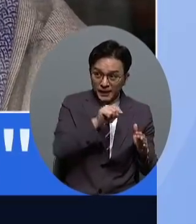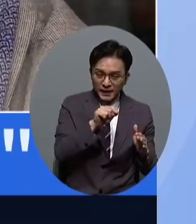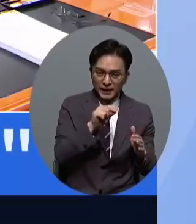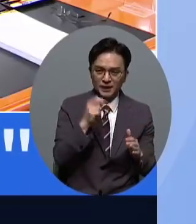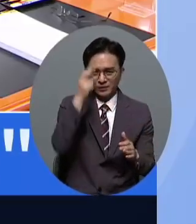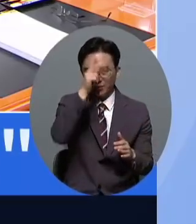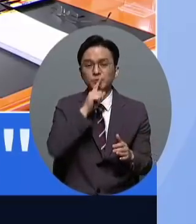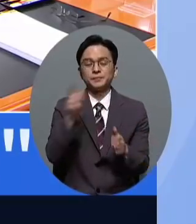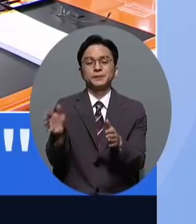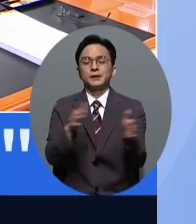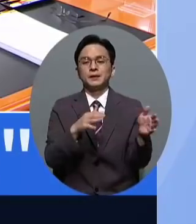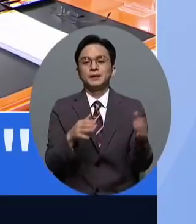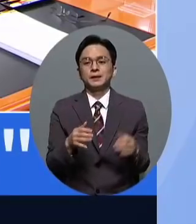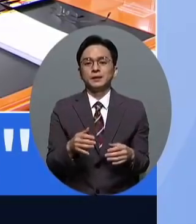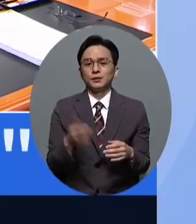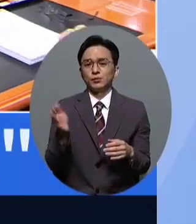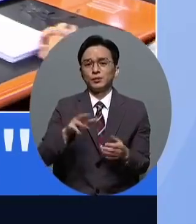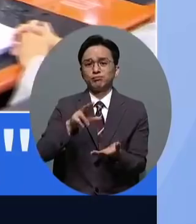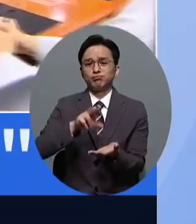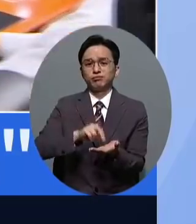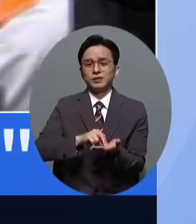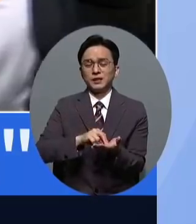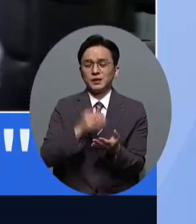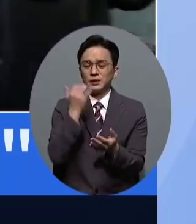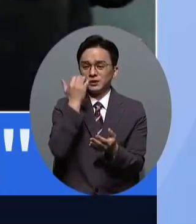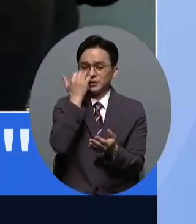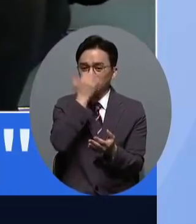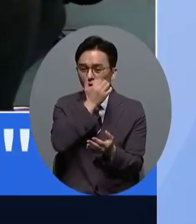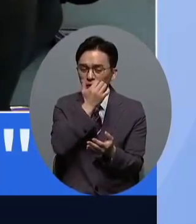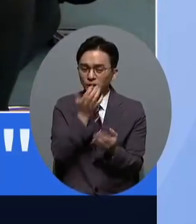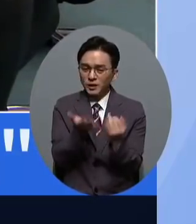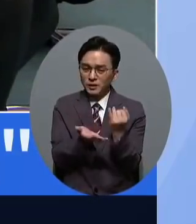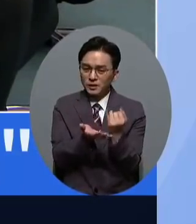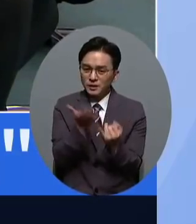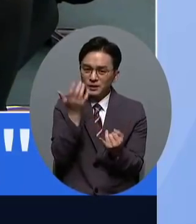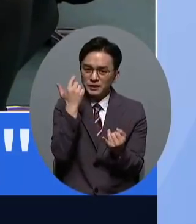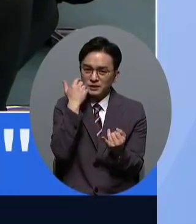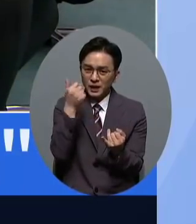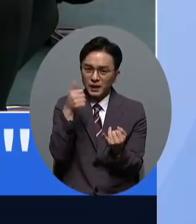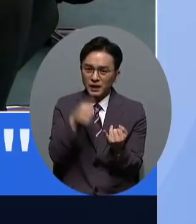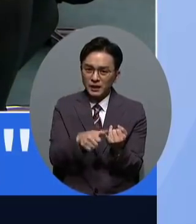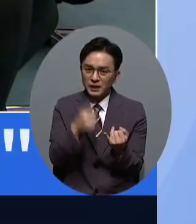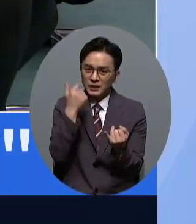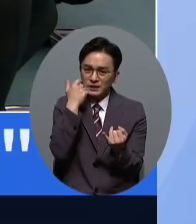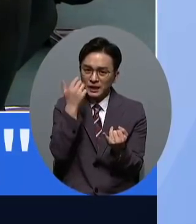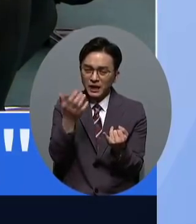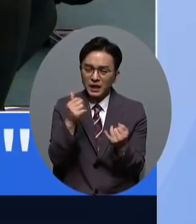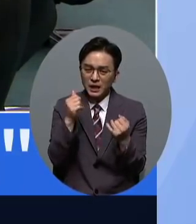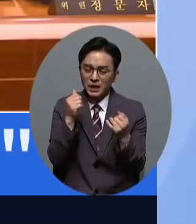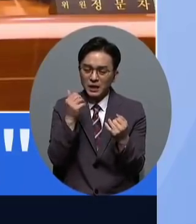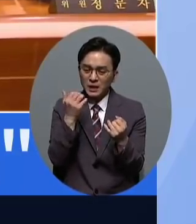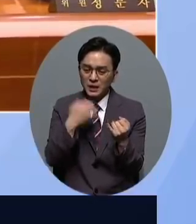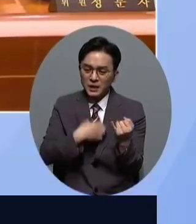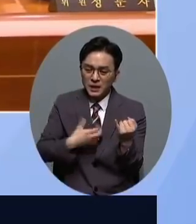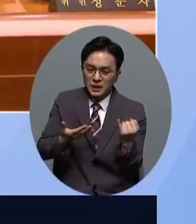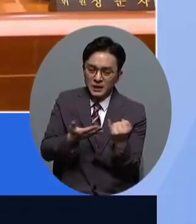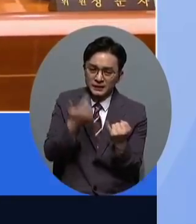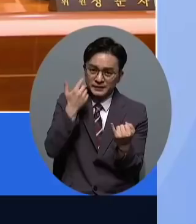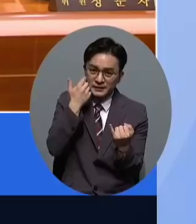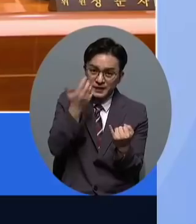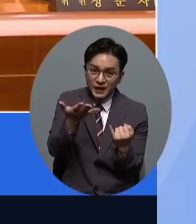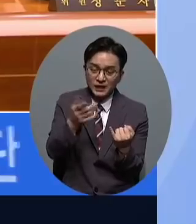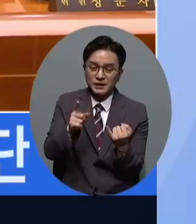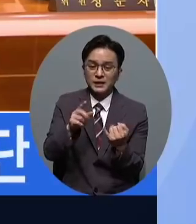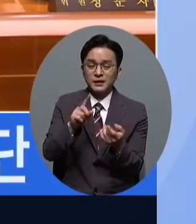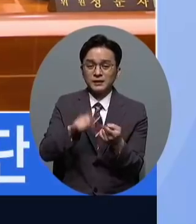상태에서 사실을 확인할 수가 없습니다. 그런데 이런 언행이 최소한 이 부분에는 해당한다라고 기관이 이제 해석을 한